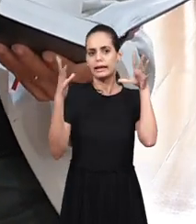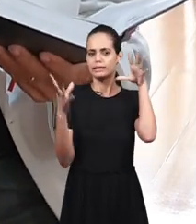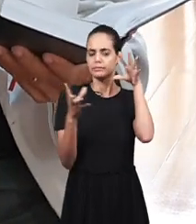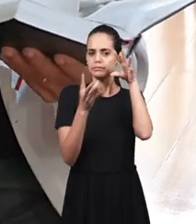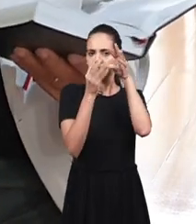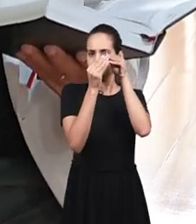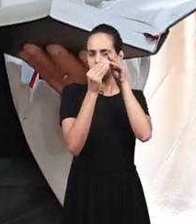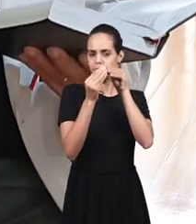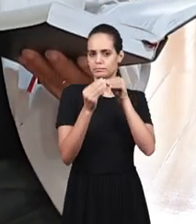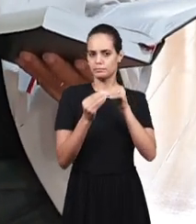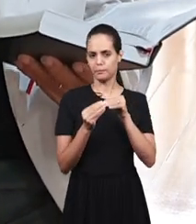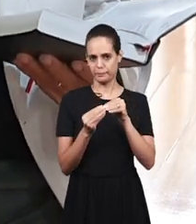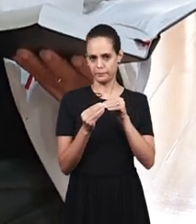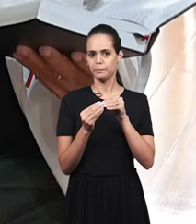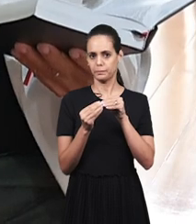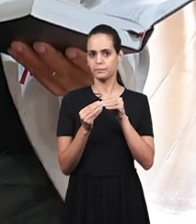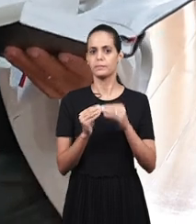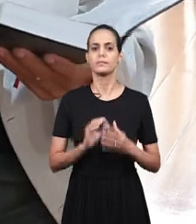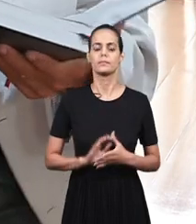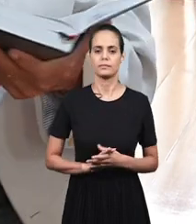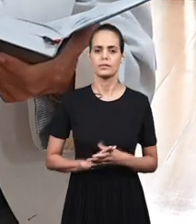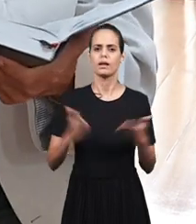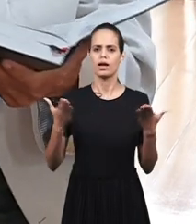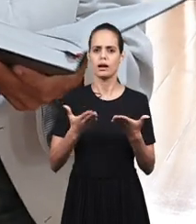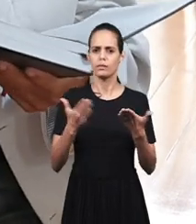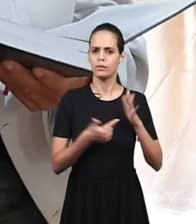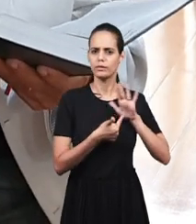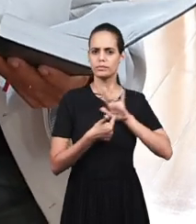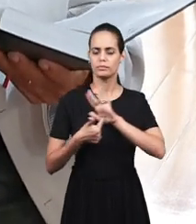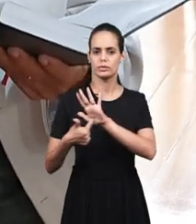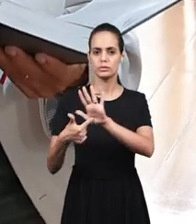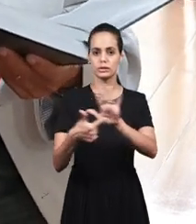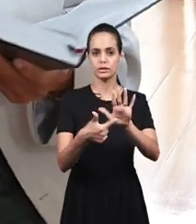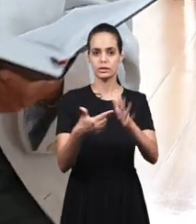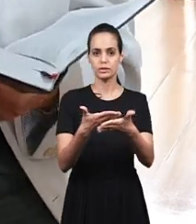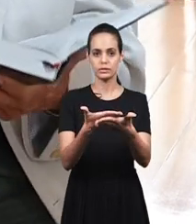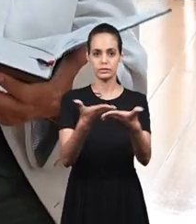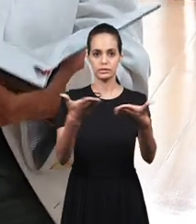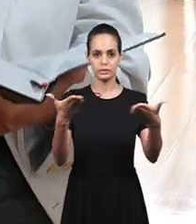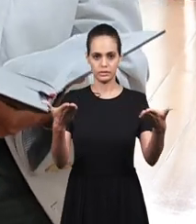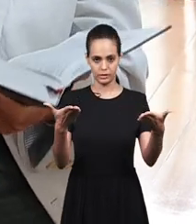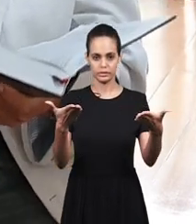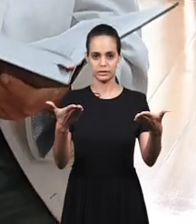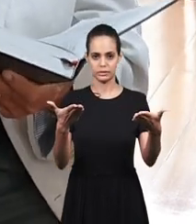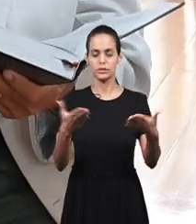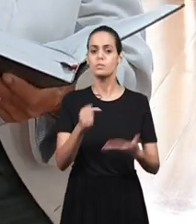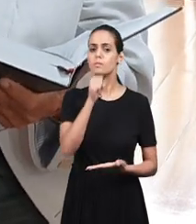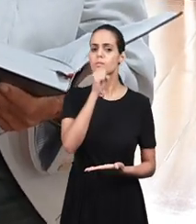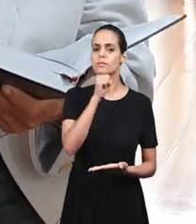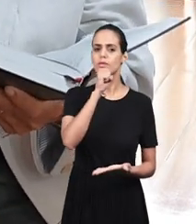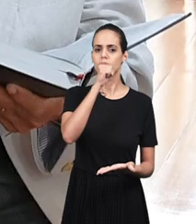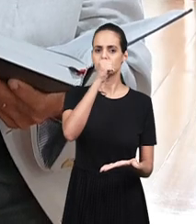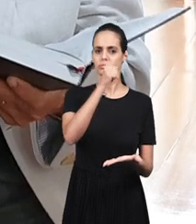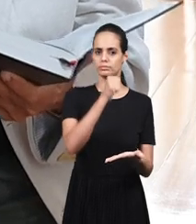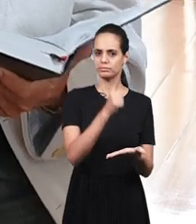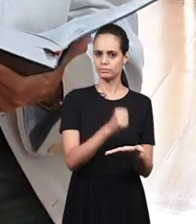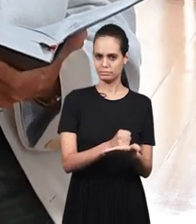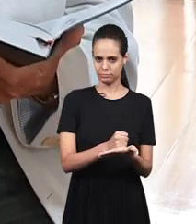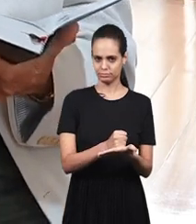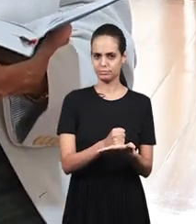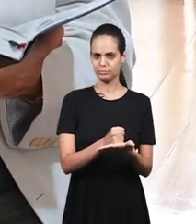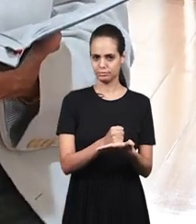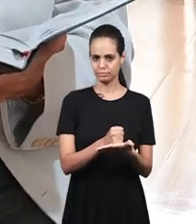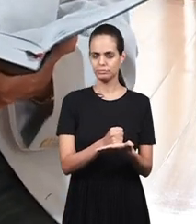il ne serait pas nécessaire de reprendre ou rajouter beaucoup de choses. Mais ce que nous avons à